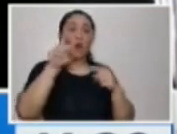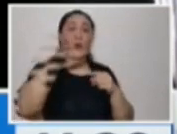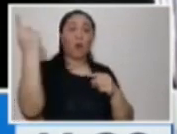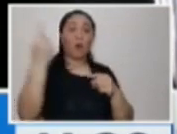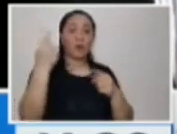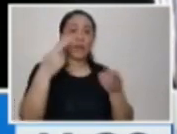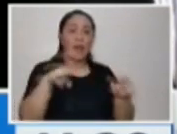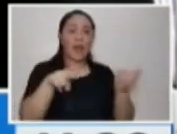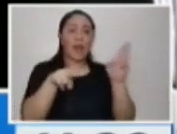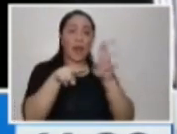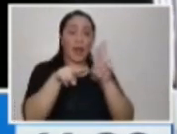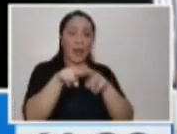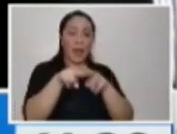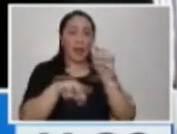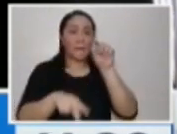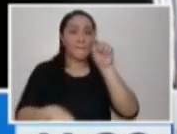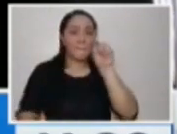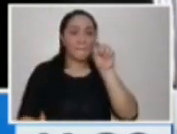That's correct. Oo.